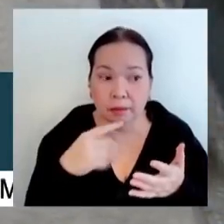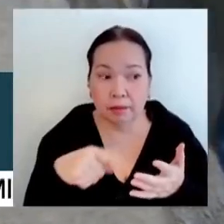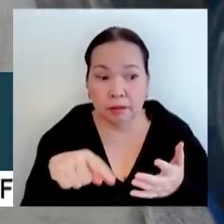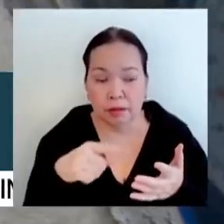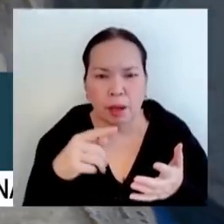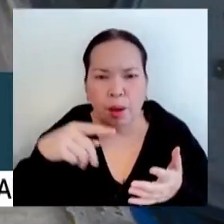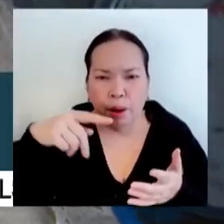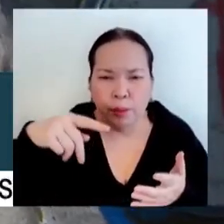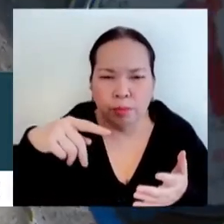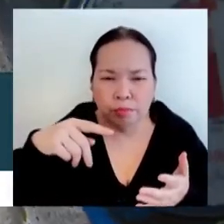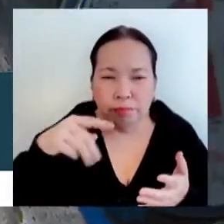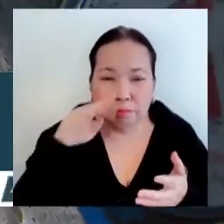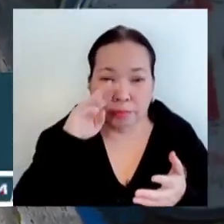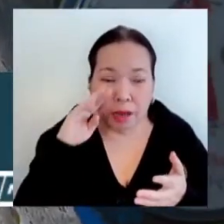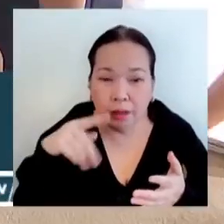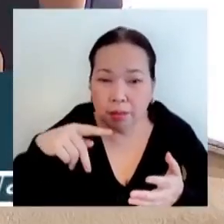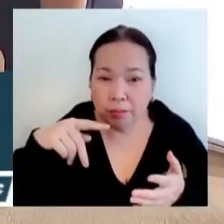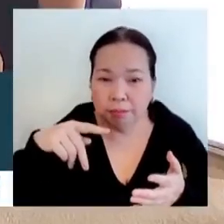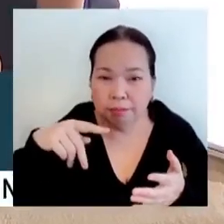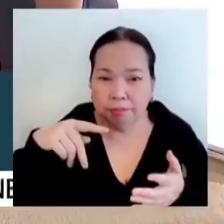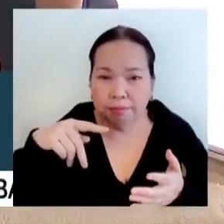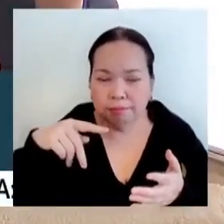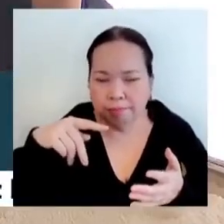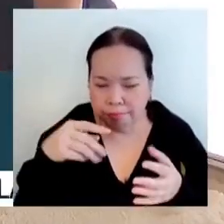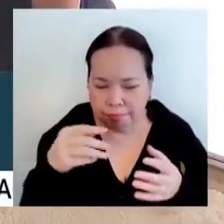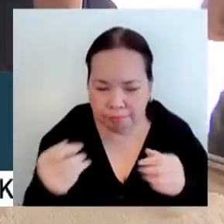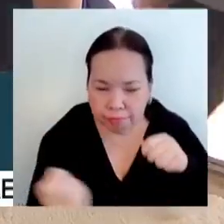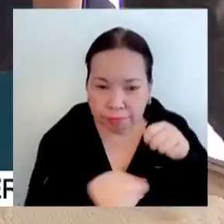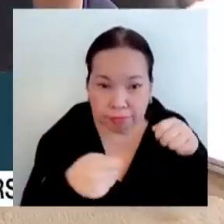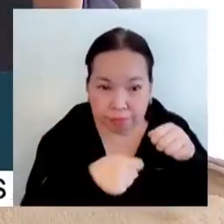ang tinatakot lang natin. Dapat